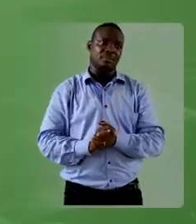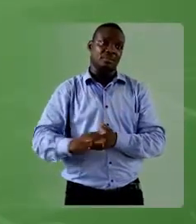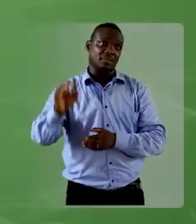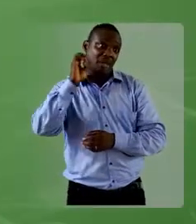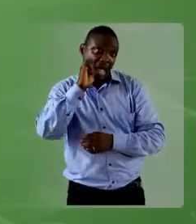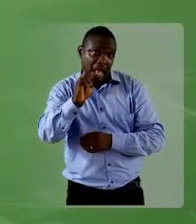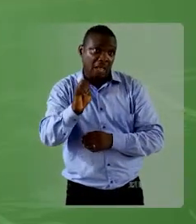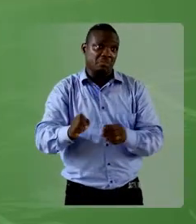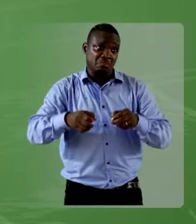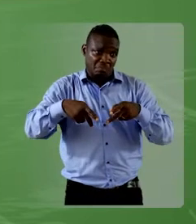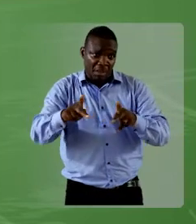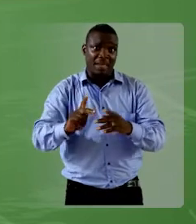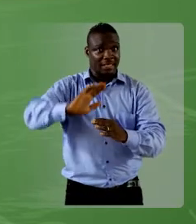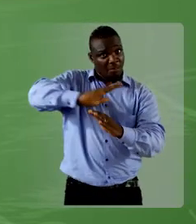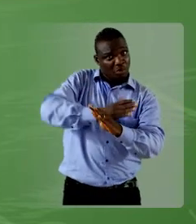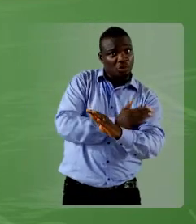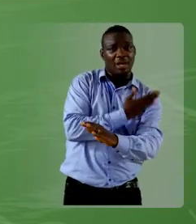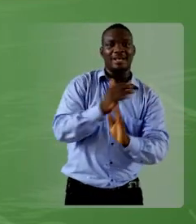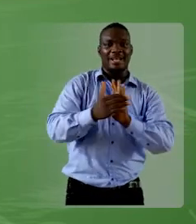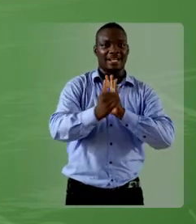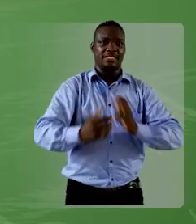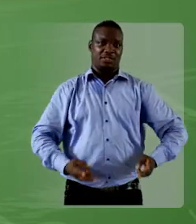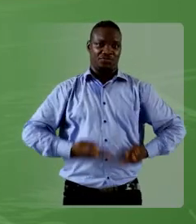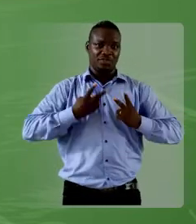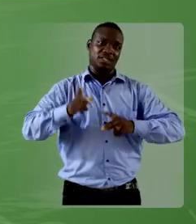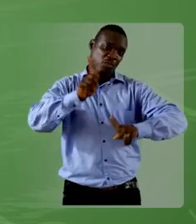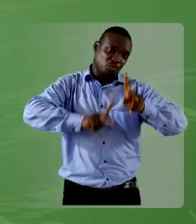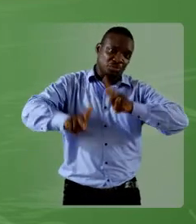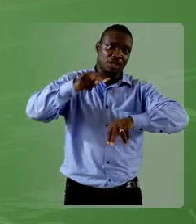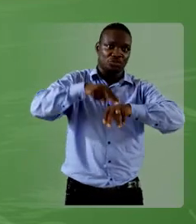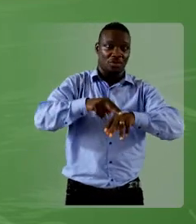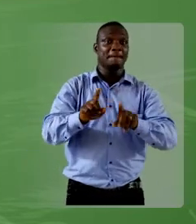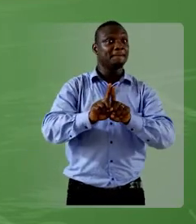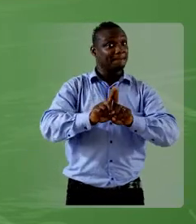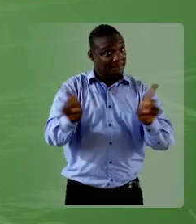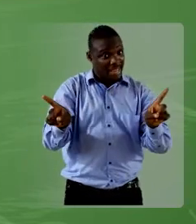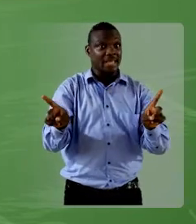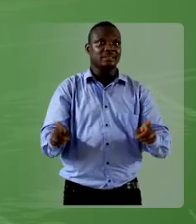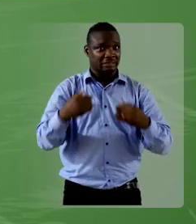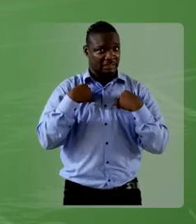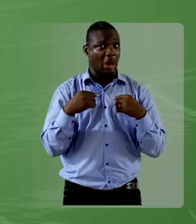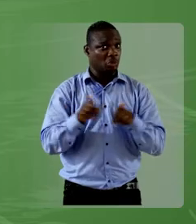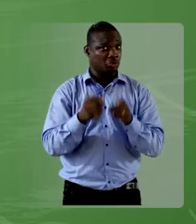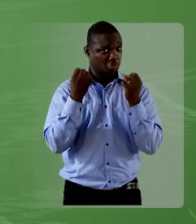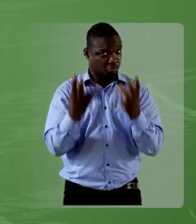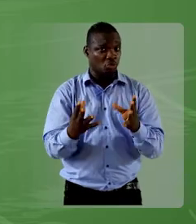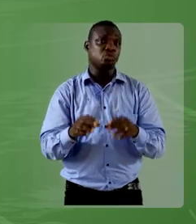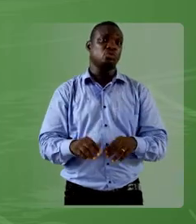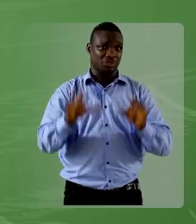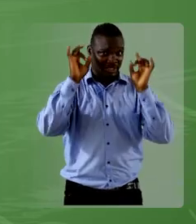à améliorer la qualité de vie des populations. Cependant, elle dégrade